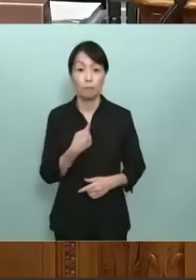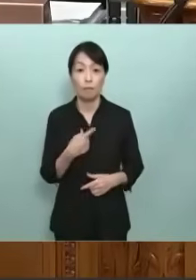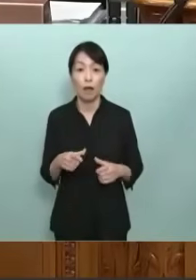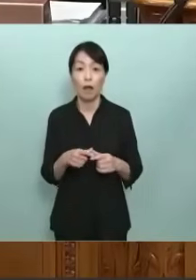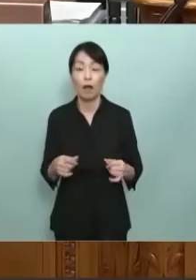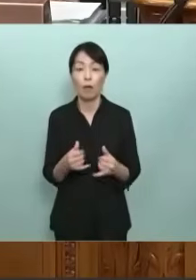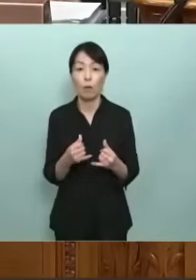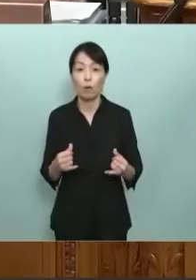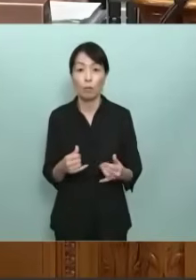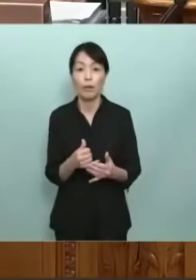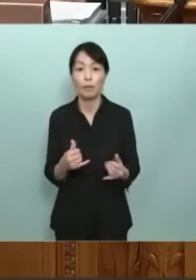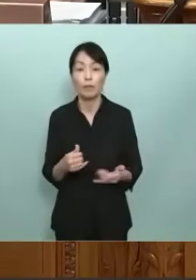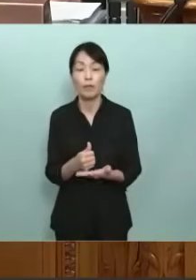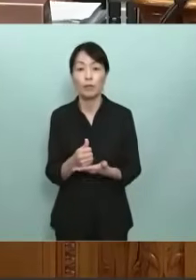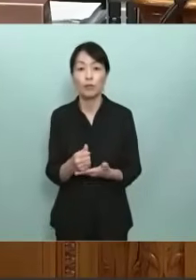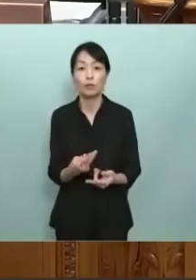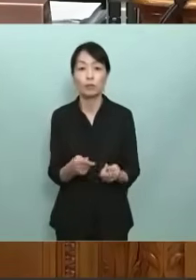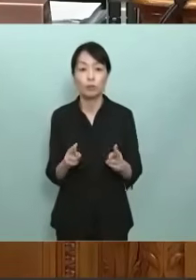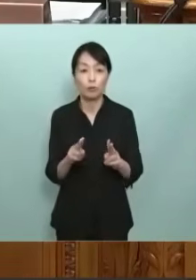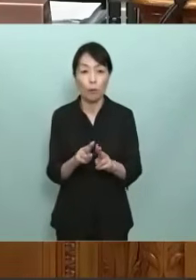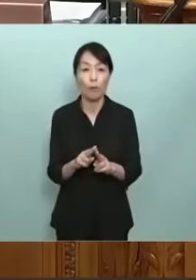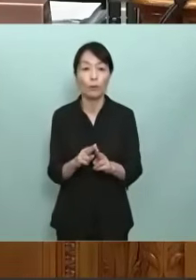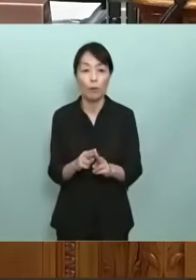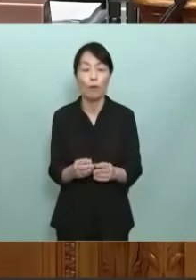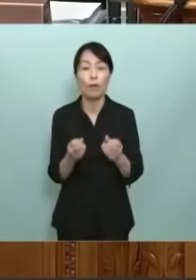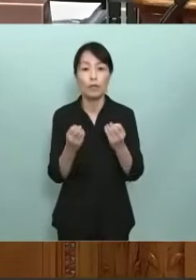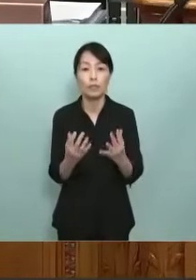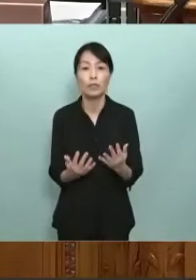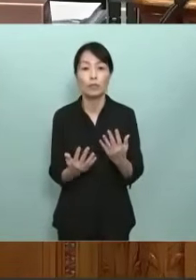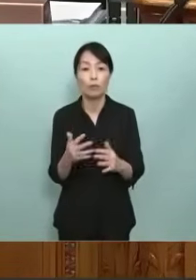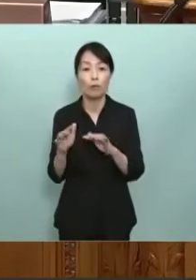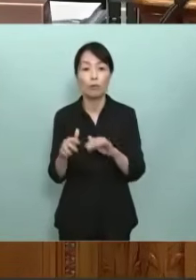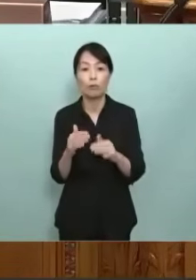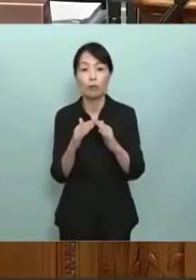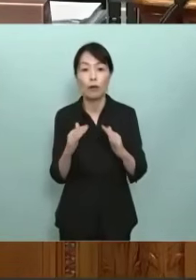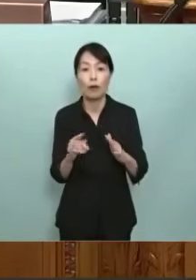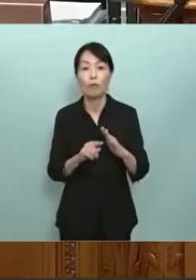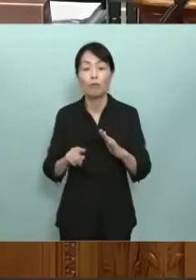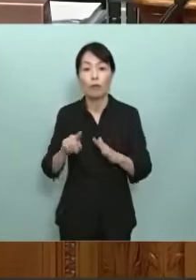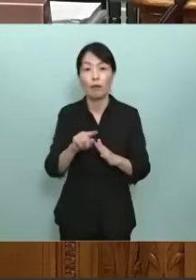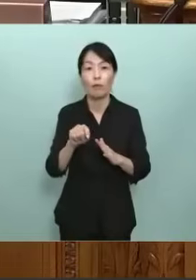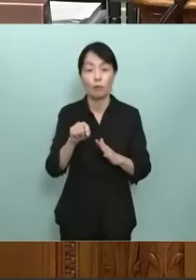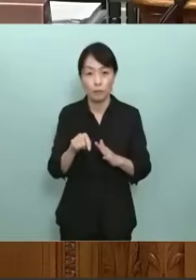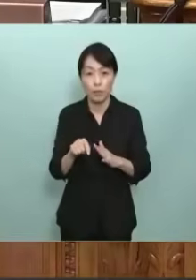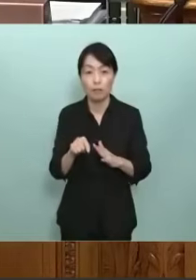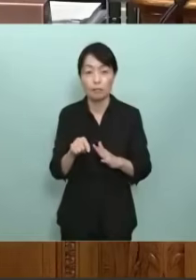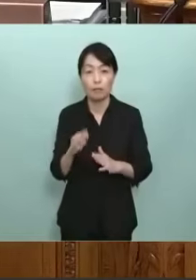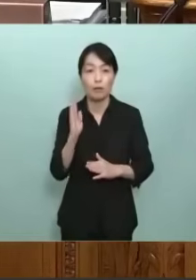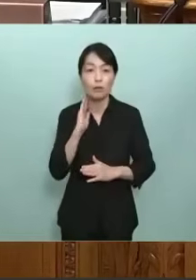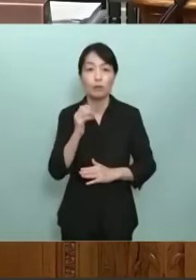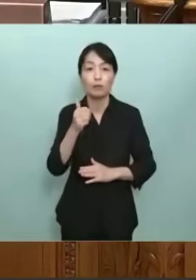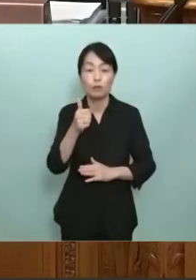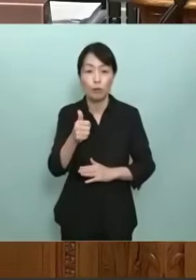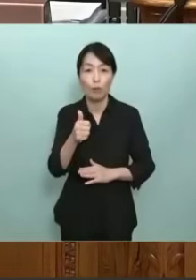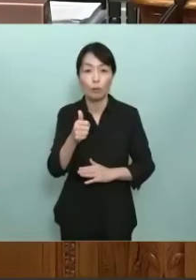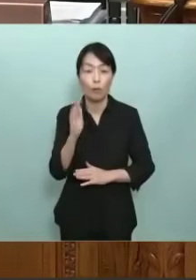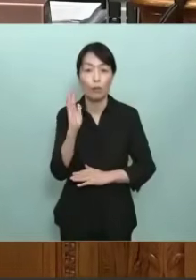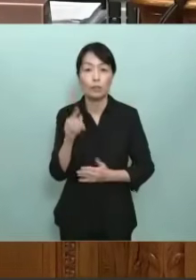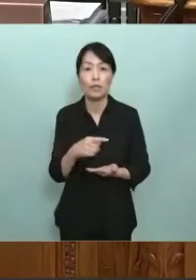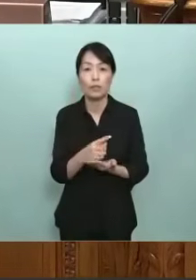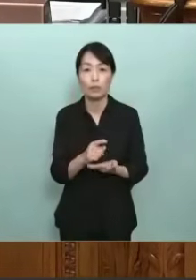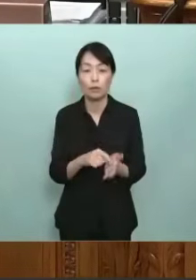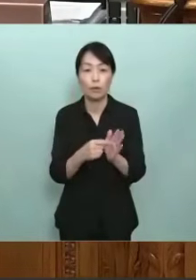国民民主党風を代表してなりました総理初心表明演説に対し